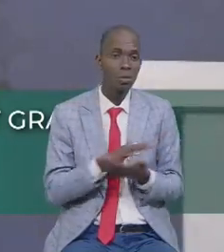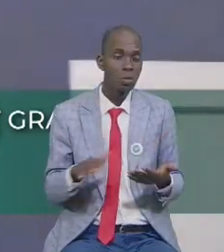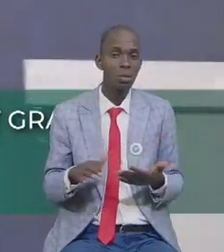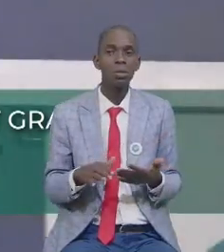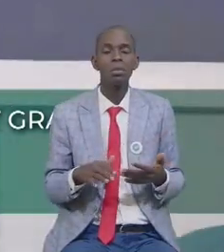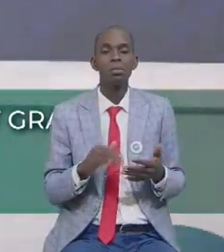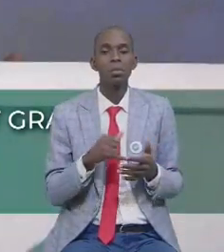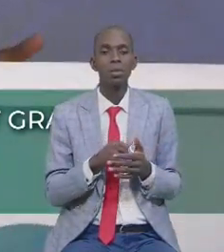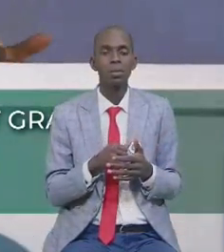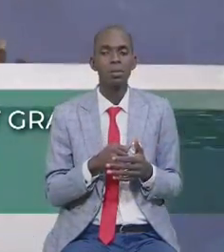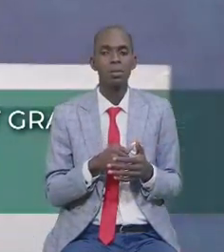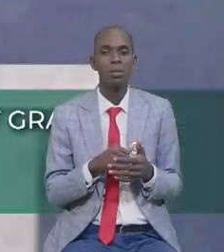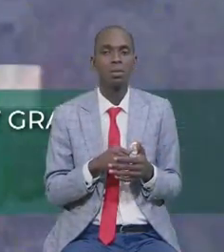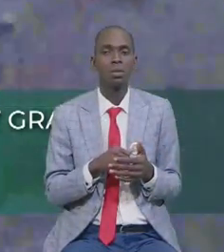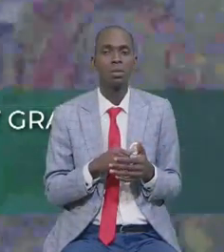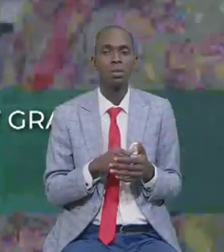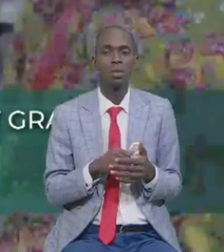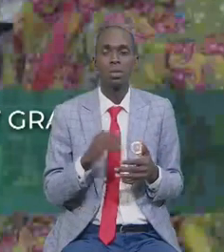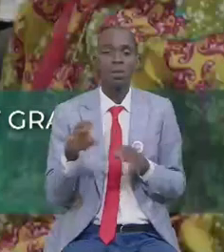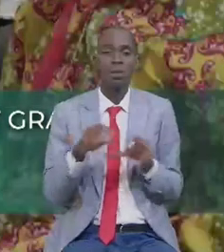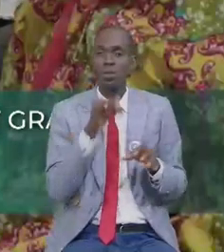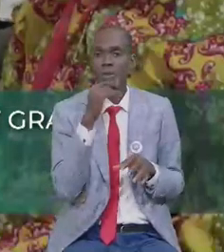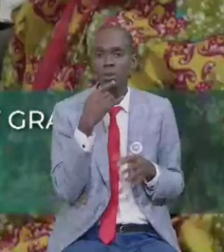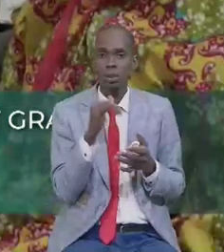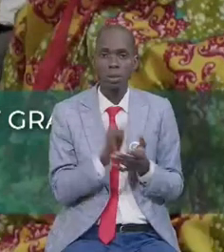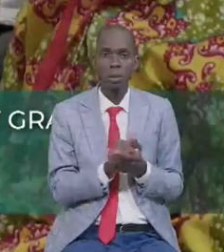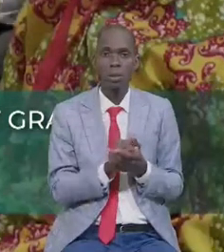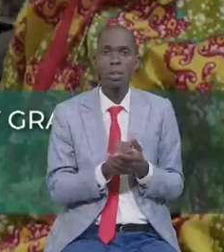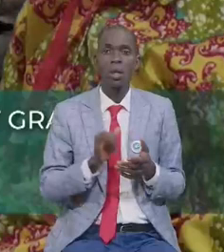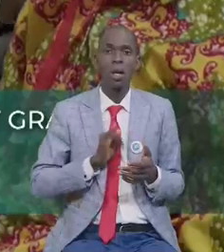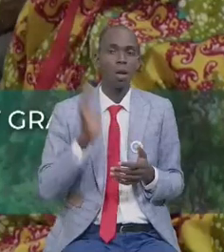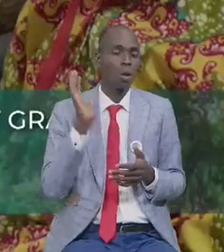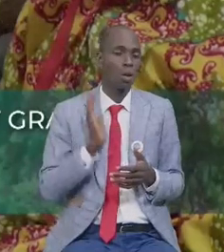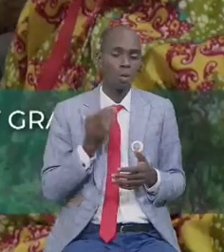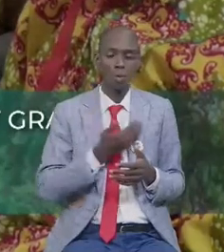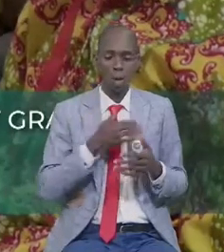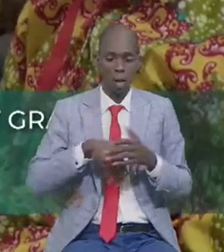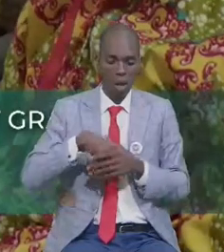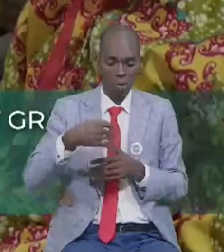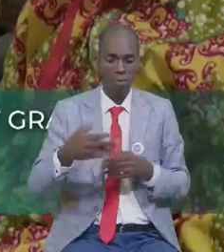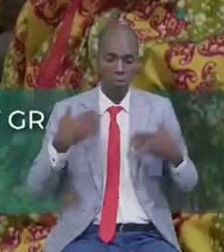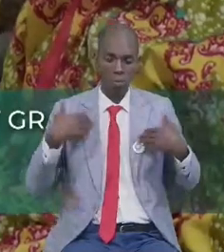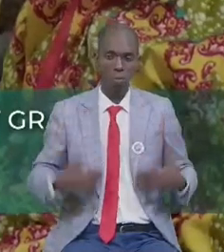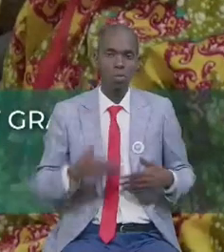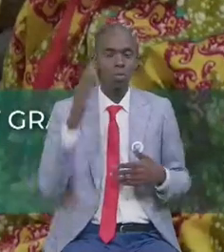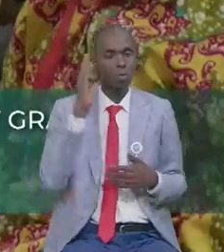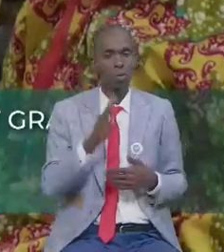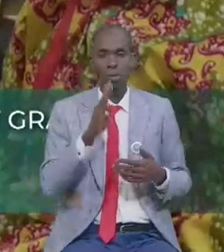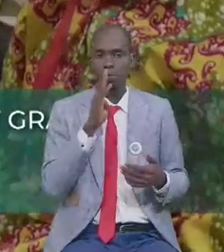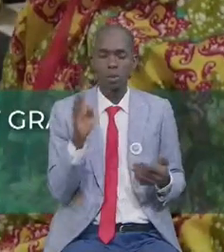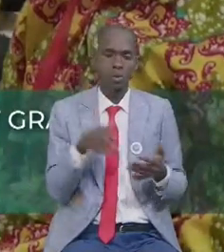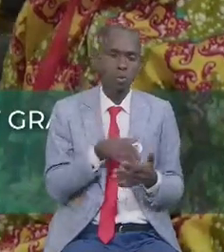il ne dit pas, notre homme extérieur sera faible. Il a dit, même si cela